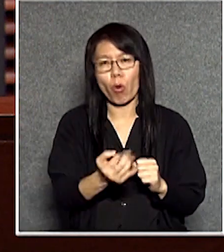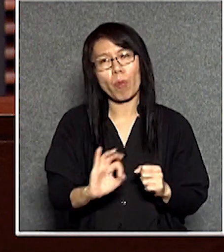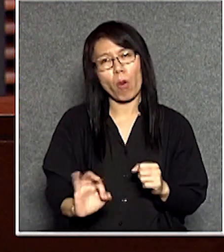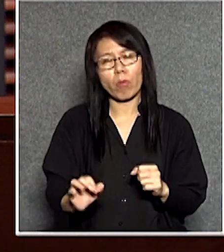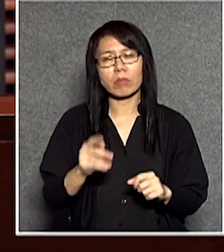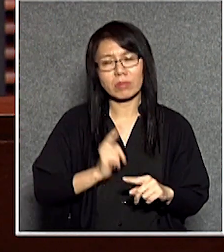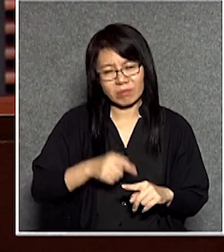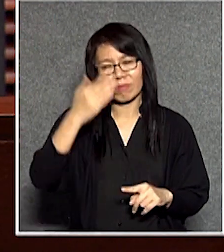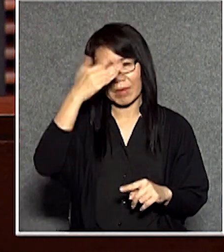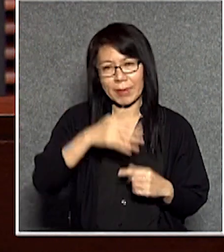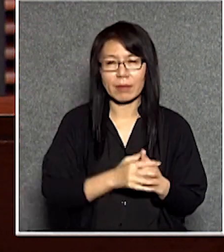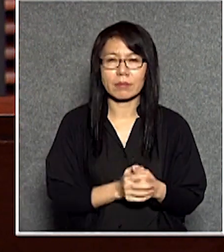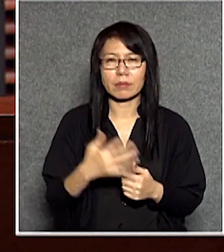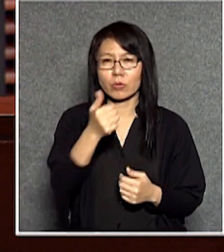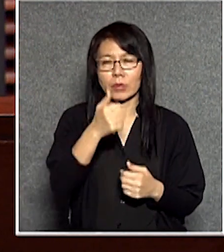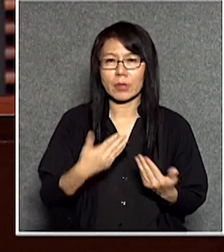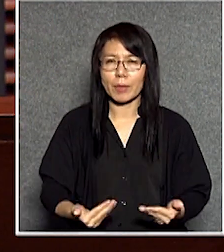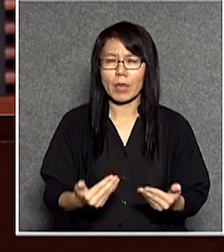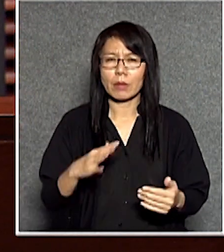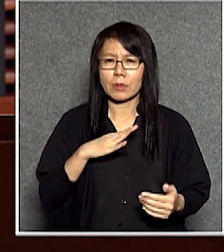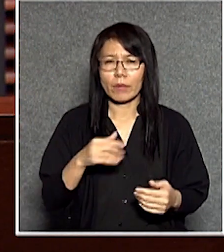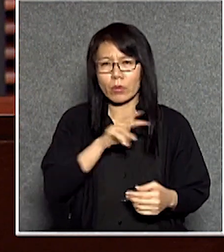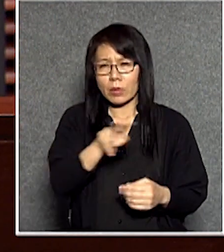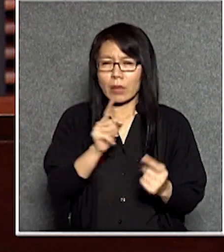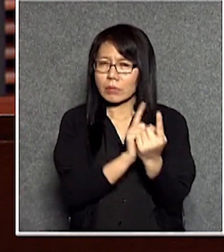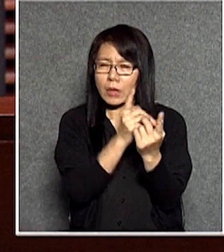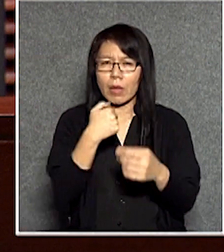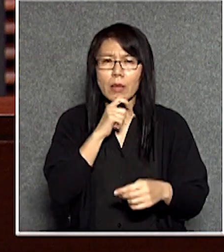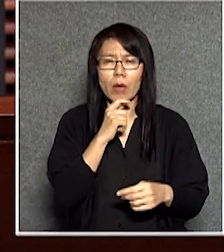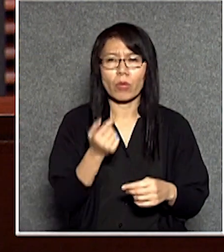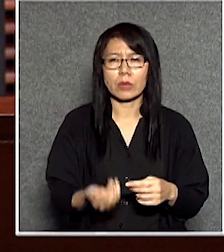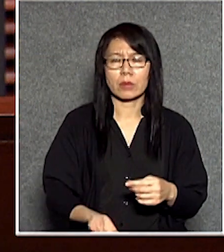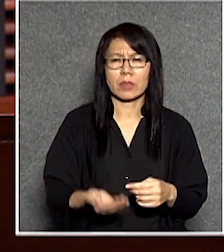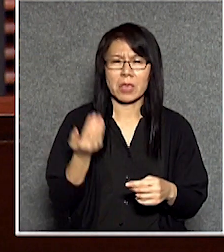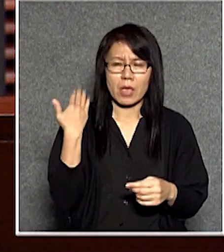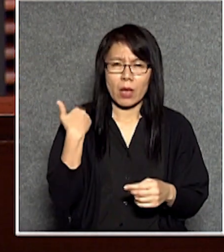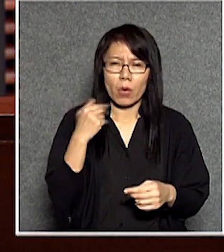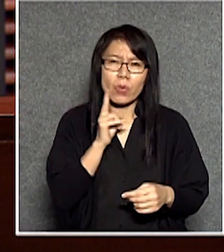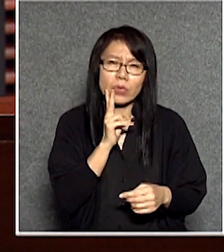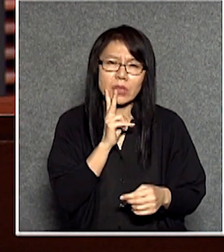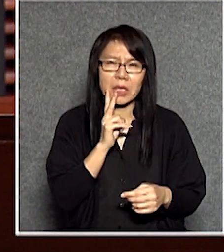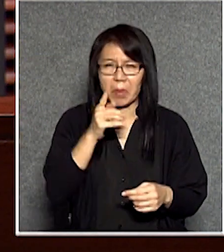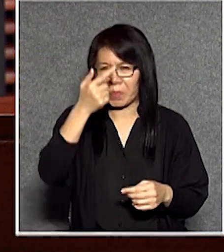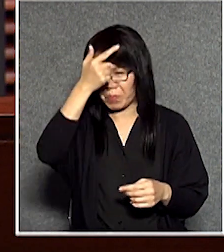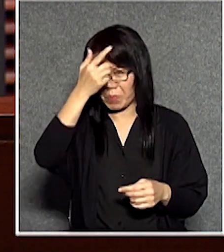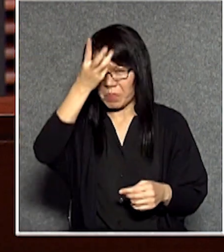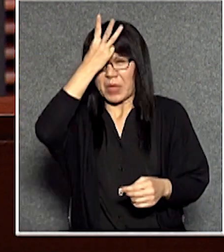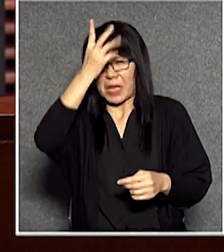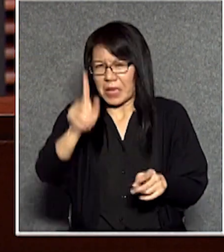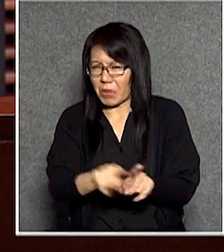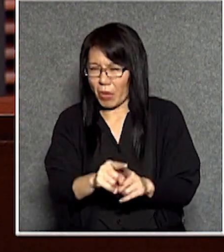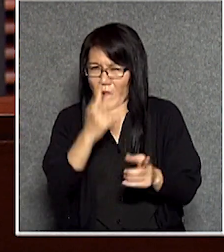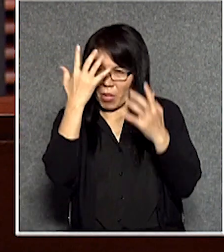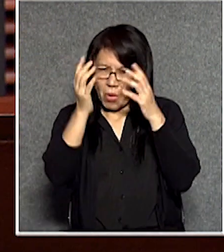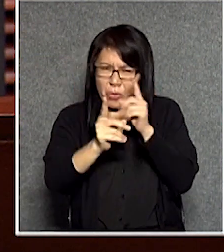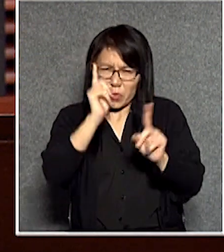主席，今日的情況，我們面對的是上有目無光紀的亂軍，下有摧眉折腰的